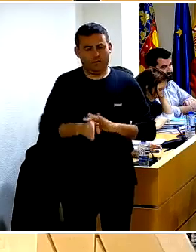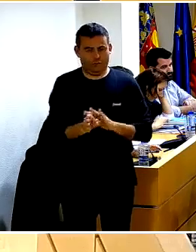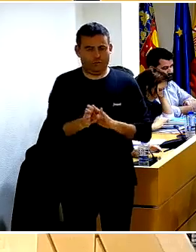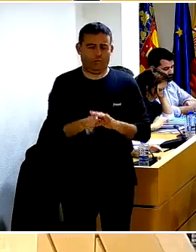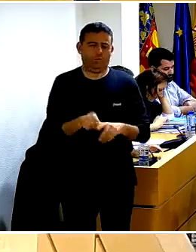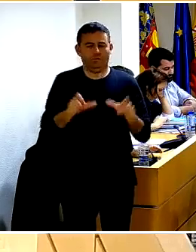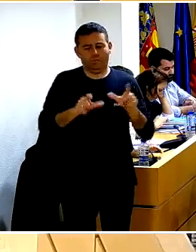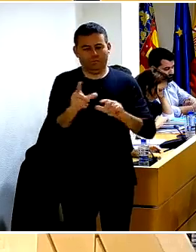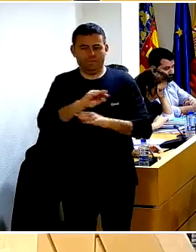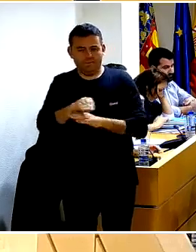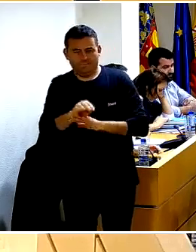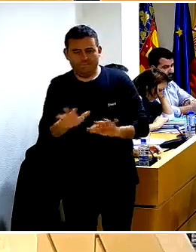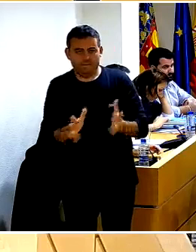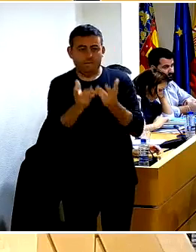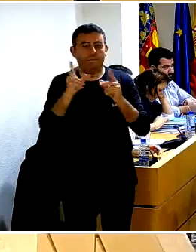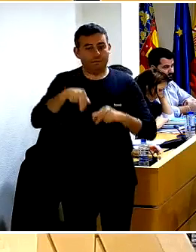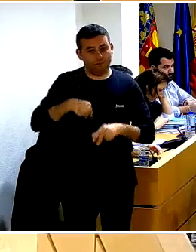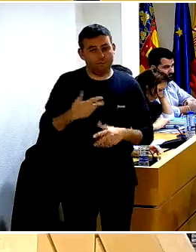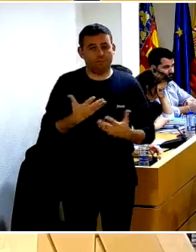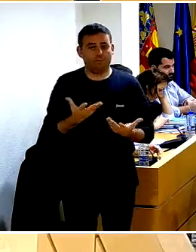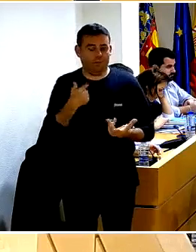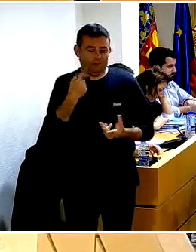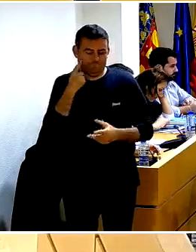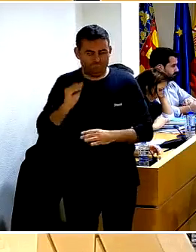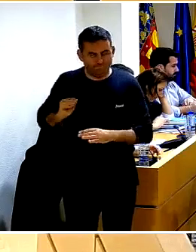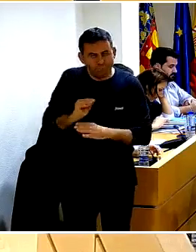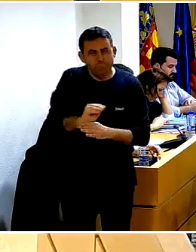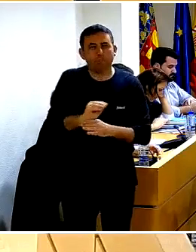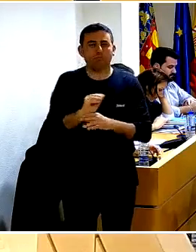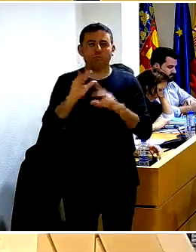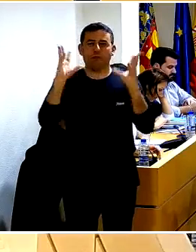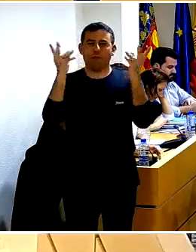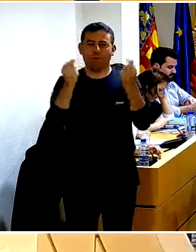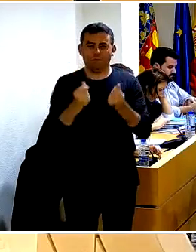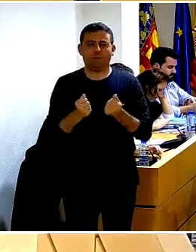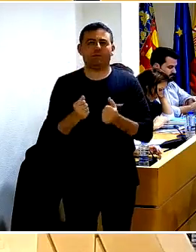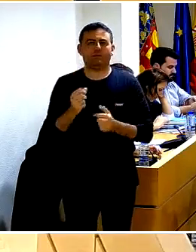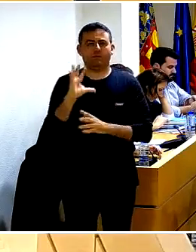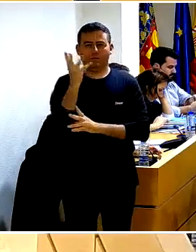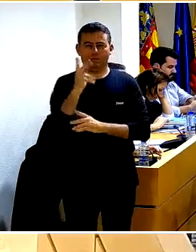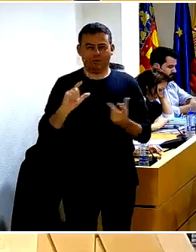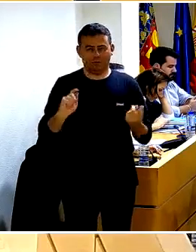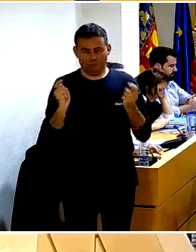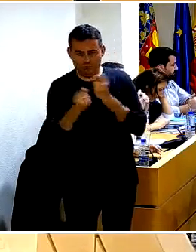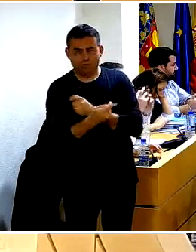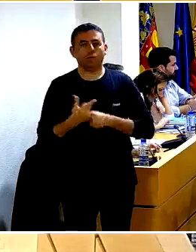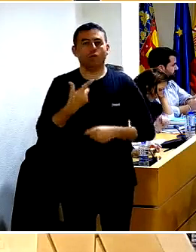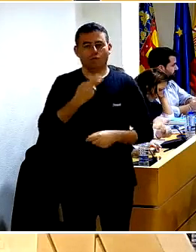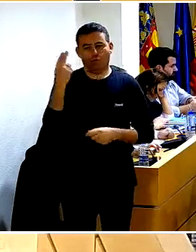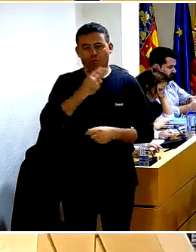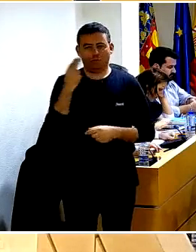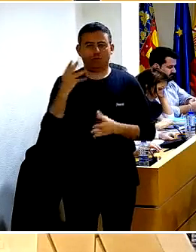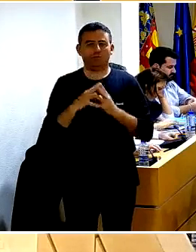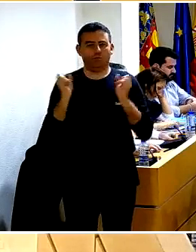ambient, que són fonamentals per a combatre els efectes del canvi climàtic i un dels compromisos del nostre pacte de govern.